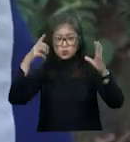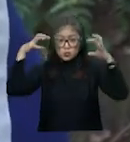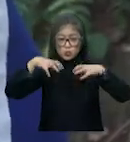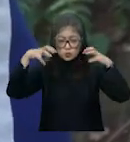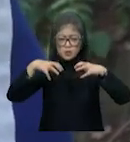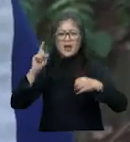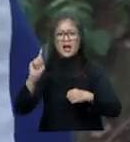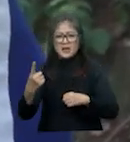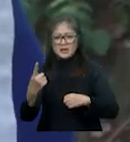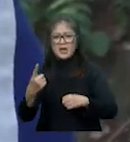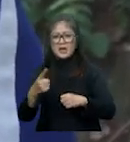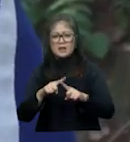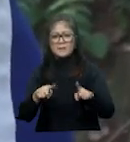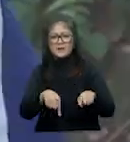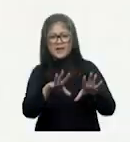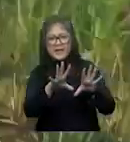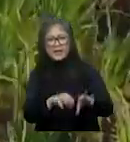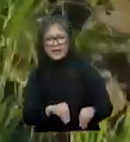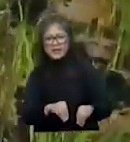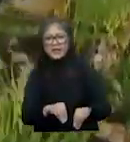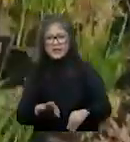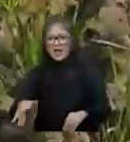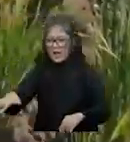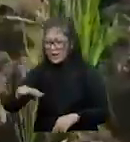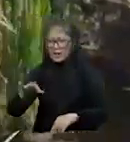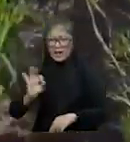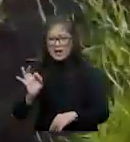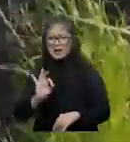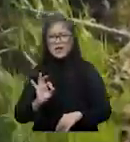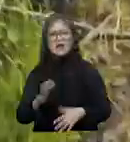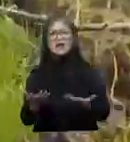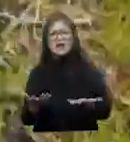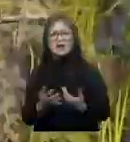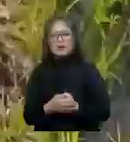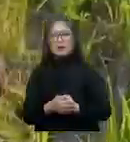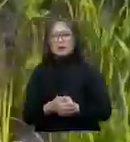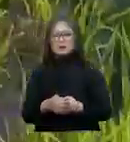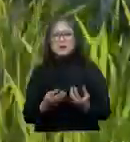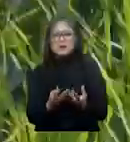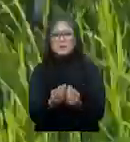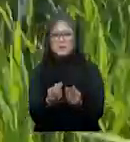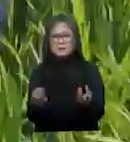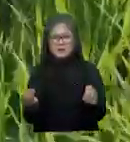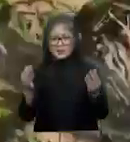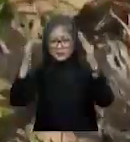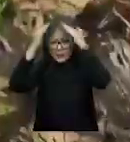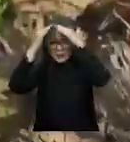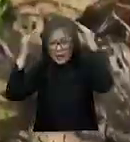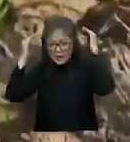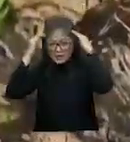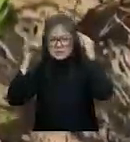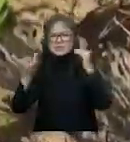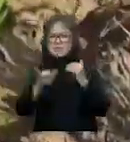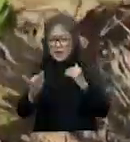Kalau sumur-sumur bor itu nggak ada, Bu? Nggak ada. Sejumlah lahan pertanian di Desa Bangunsari, Ponorogo, Jawa Timur mulai kekeringan